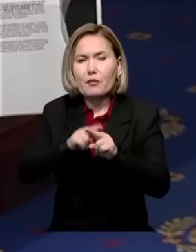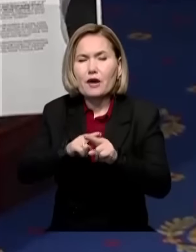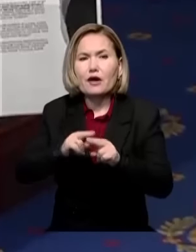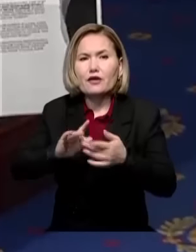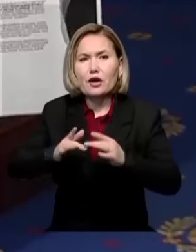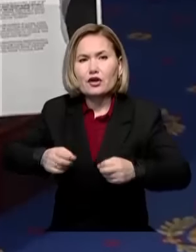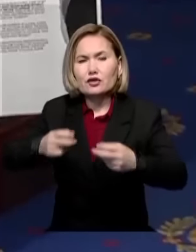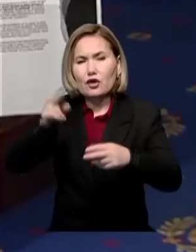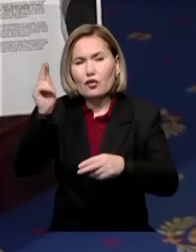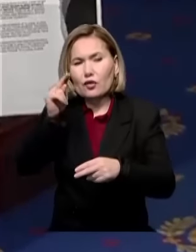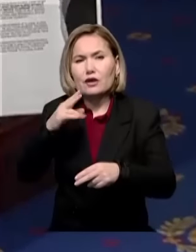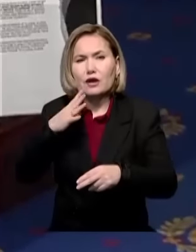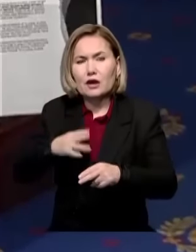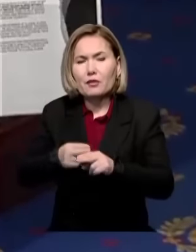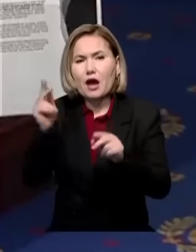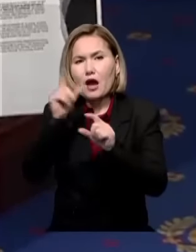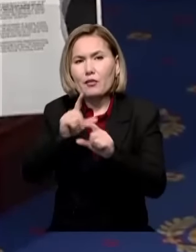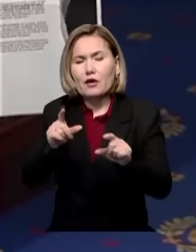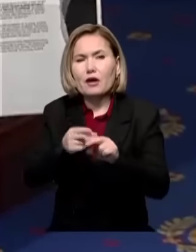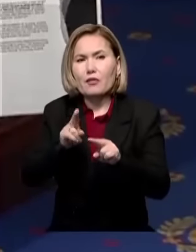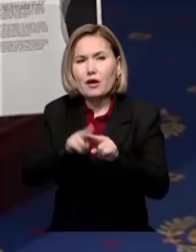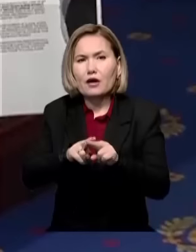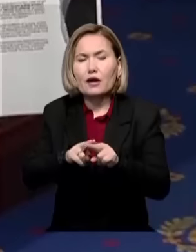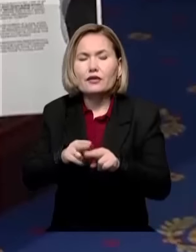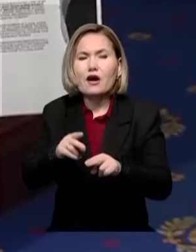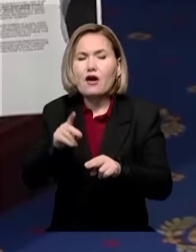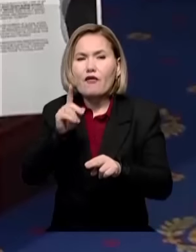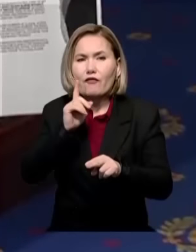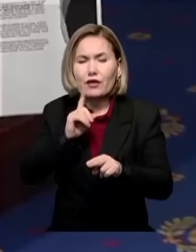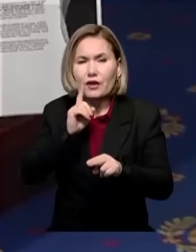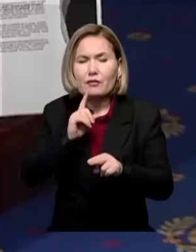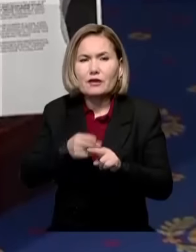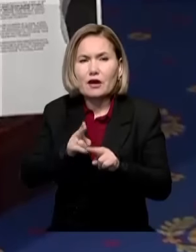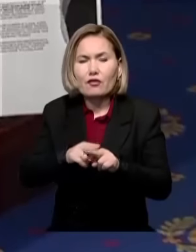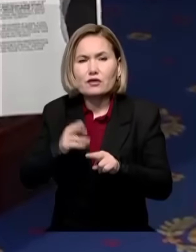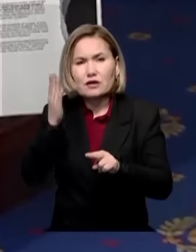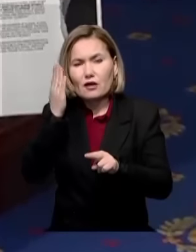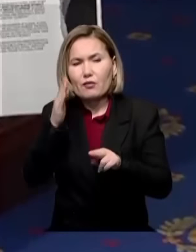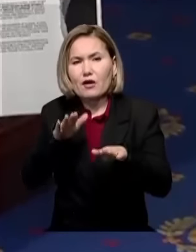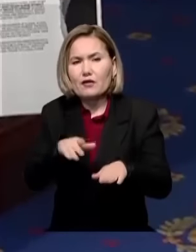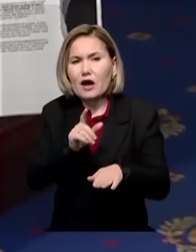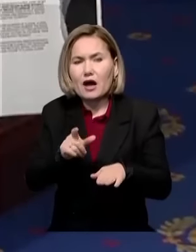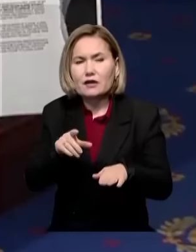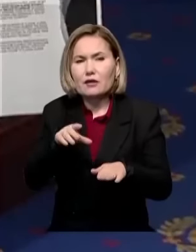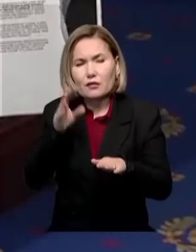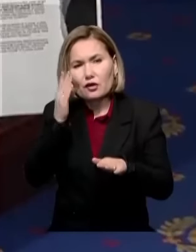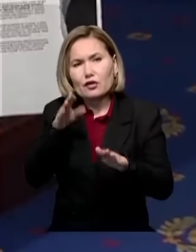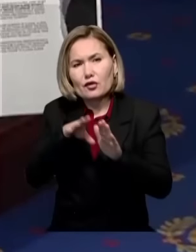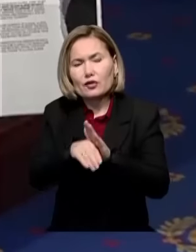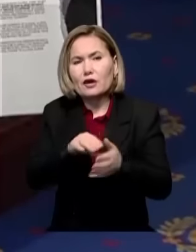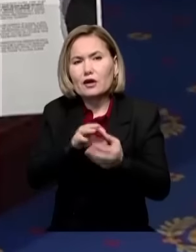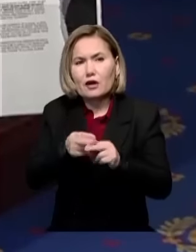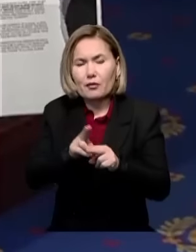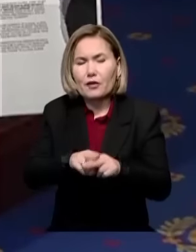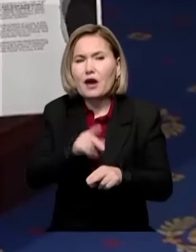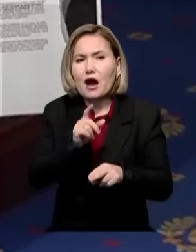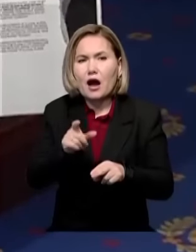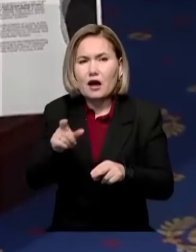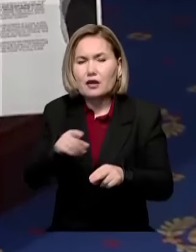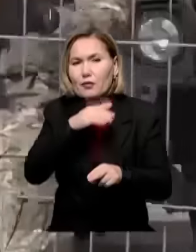оқуға мәжбүр. Себебі мектептерде босқындар түнейді. Сол секілді соғыс ардагерлерінде қарттар үйінен шығарып, бұл орындарды мигранттардың